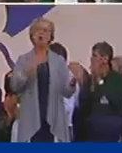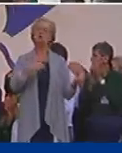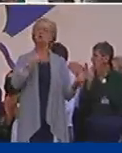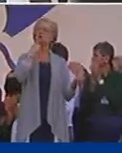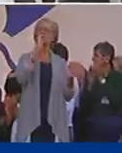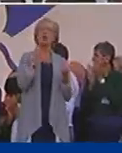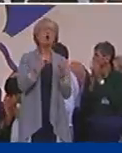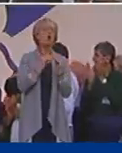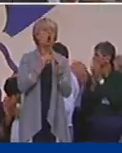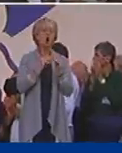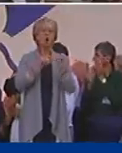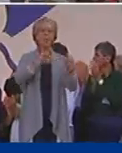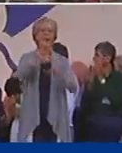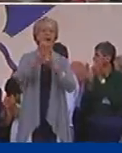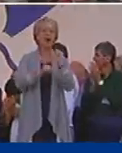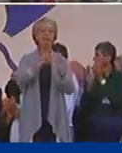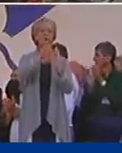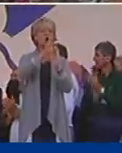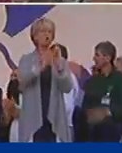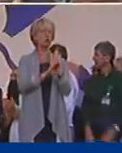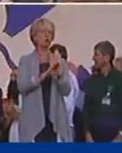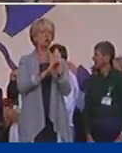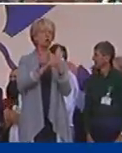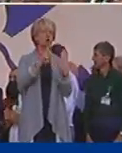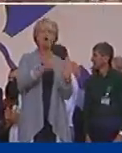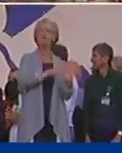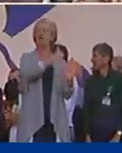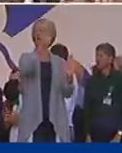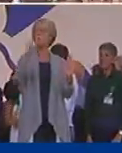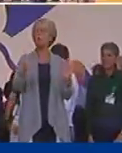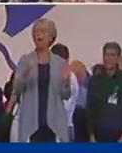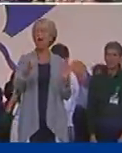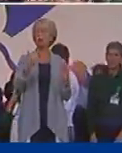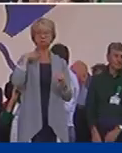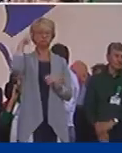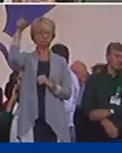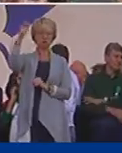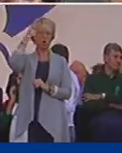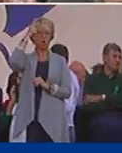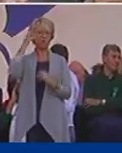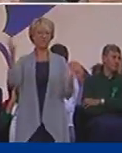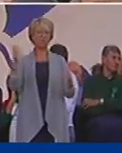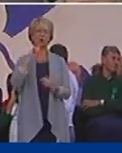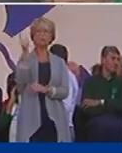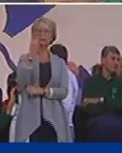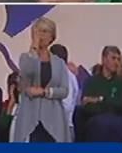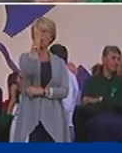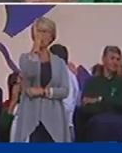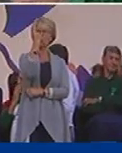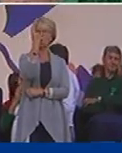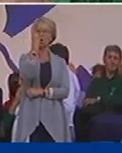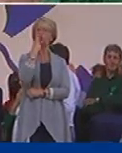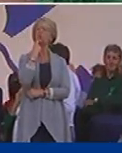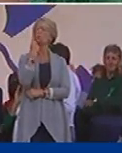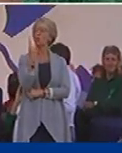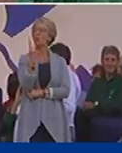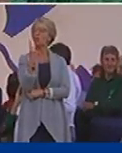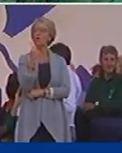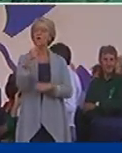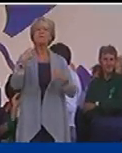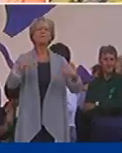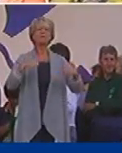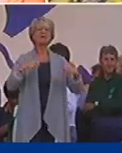come cambieremo la Costituzione fra un anno quando saremo al governo. Numero uno, il